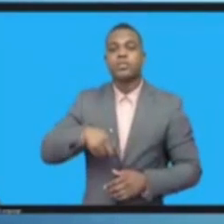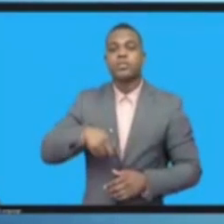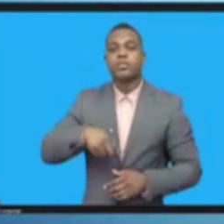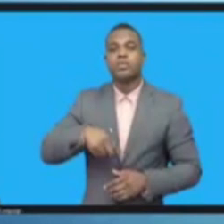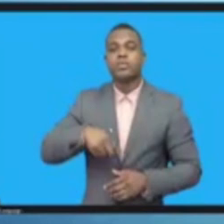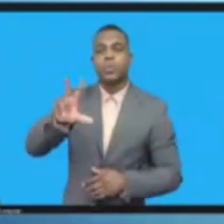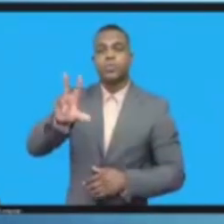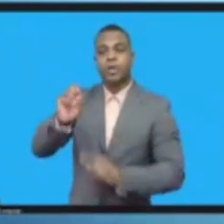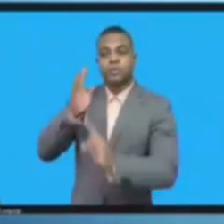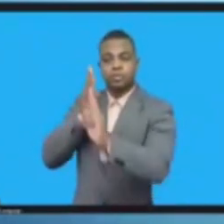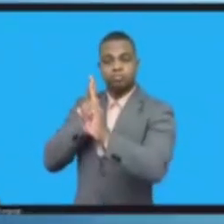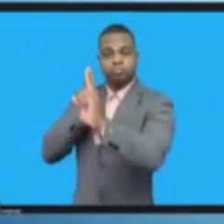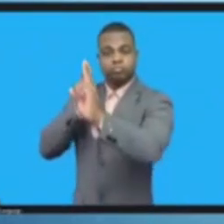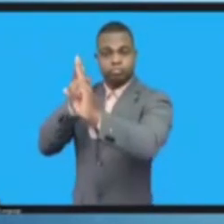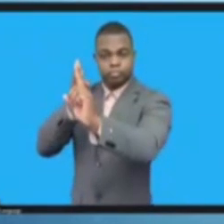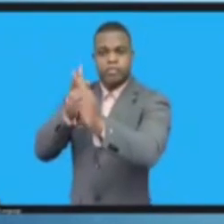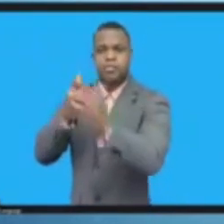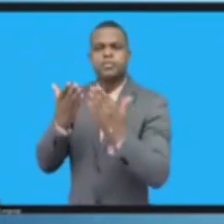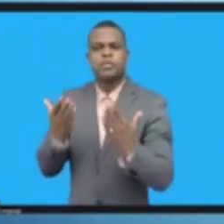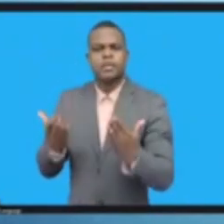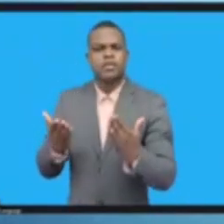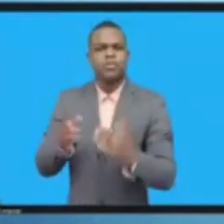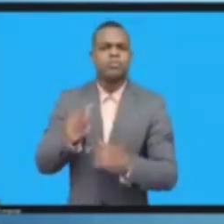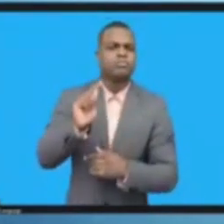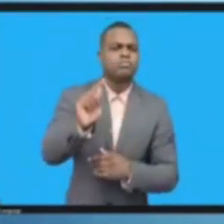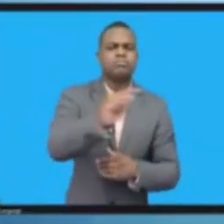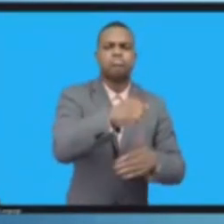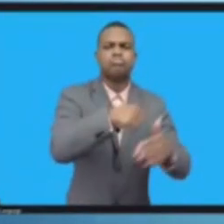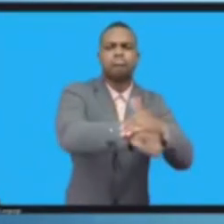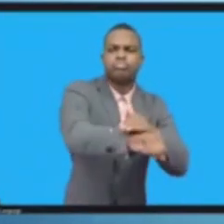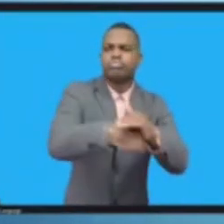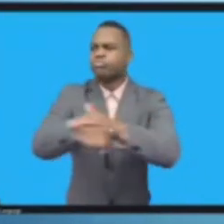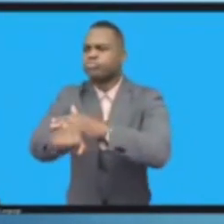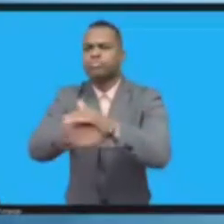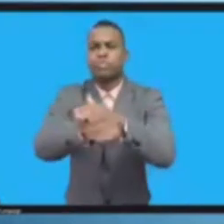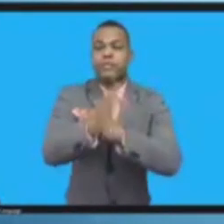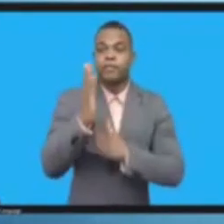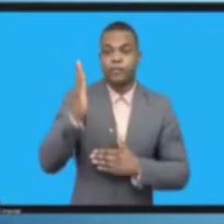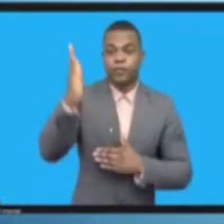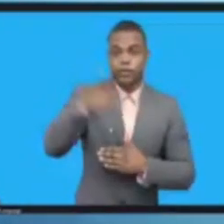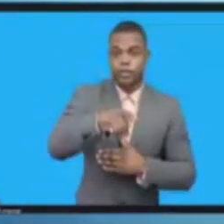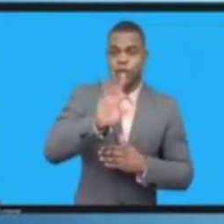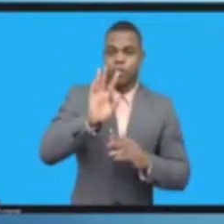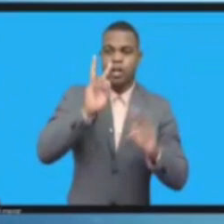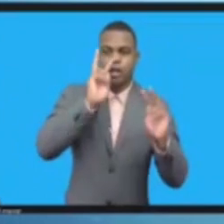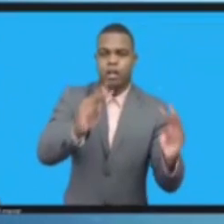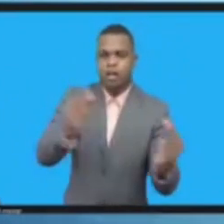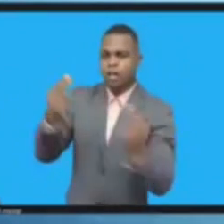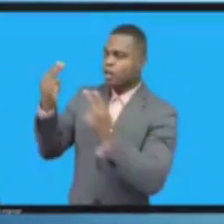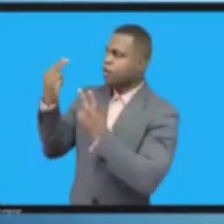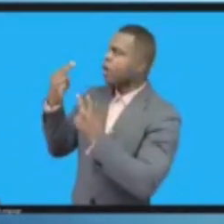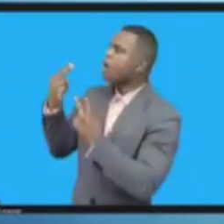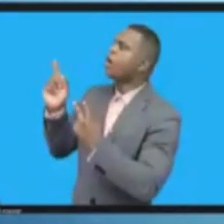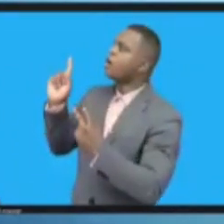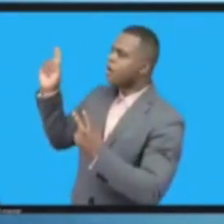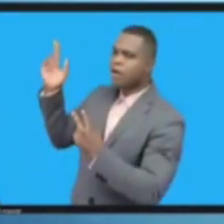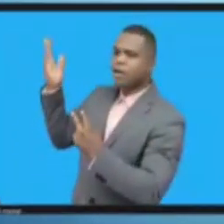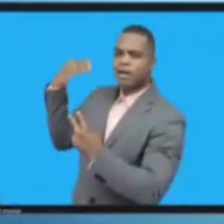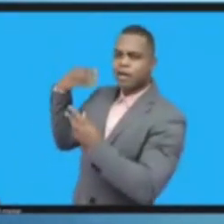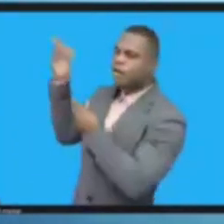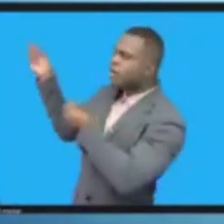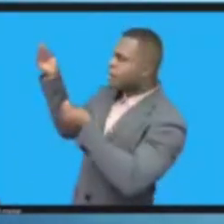ces outils qui sont pourtant disponibles et ce, pour créer un avenir meilleur pour tous? L'année